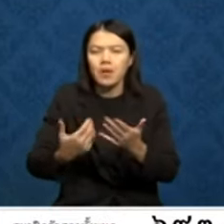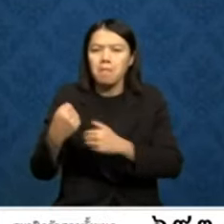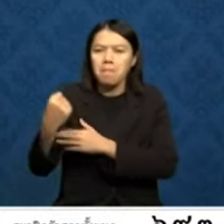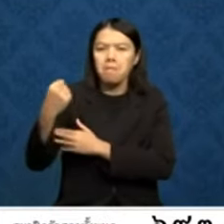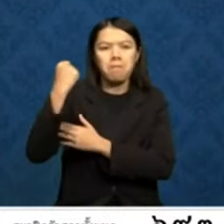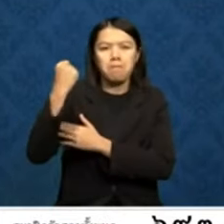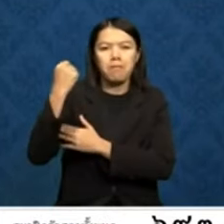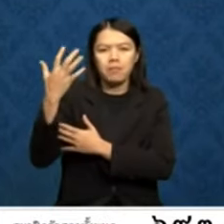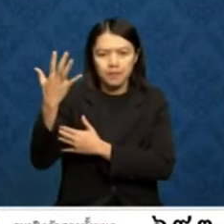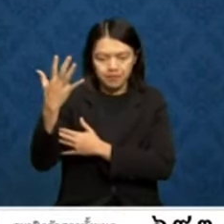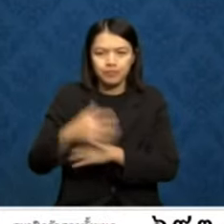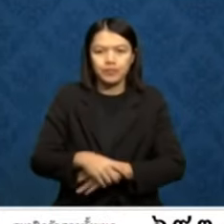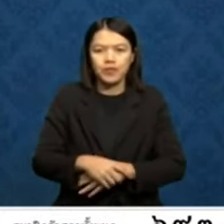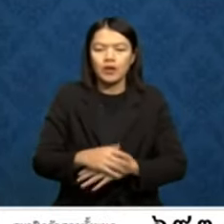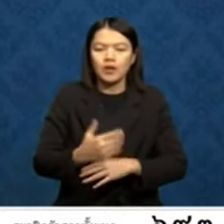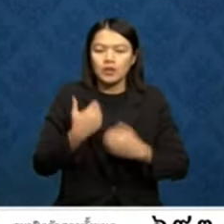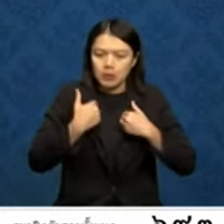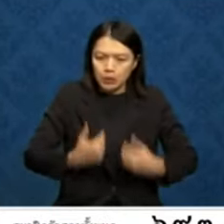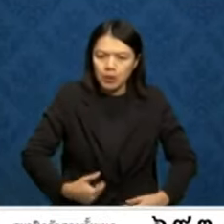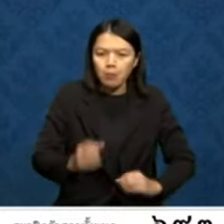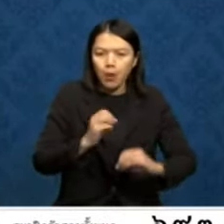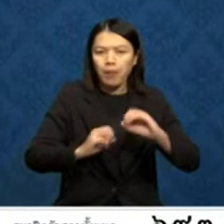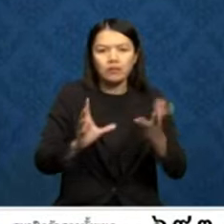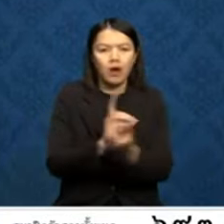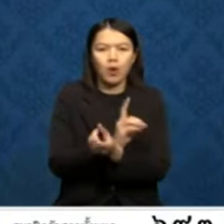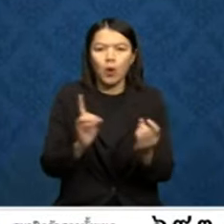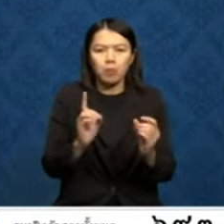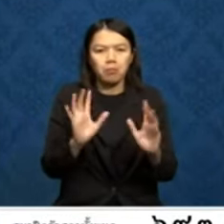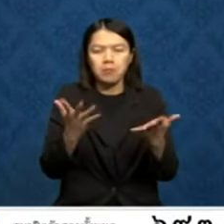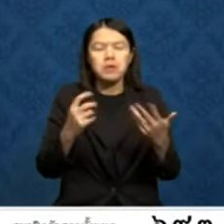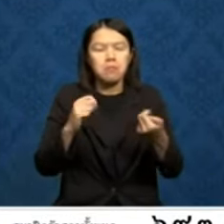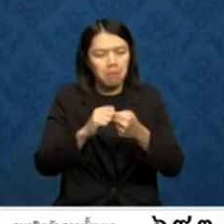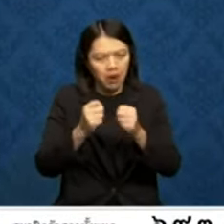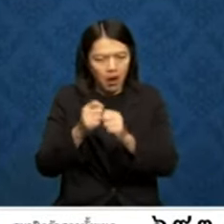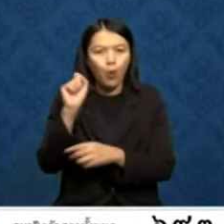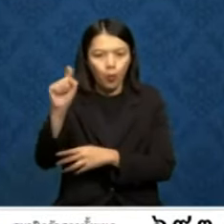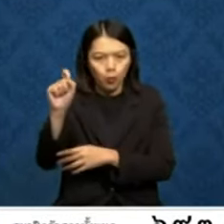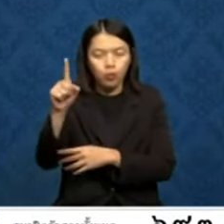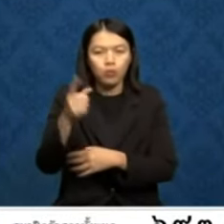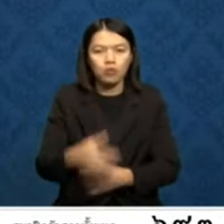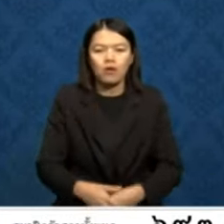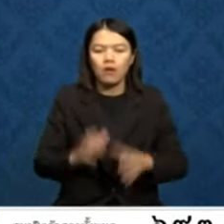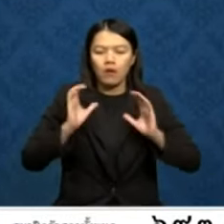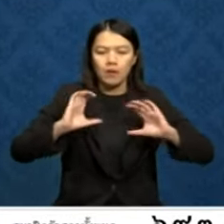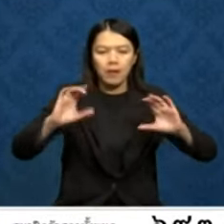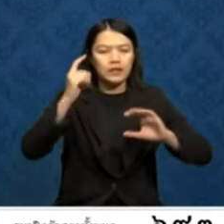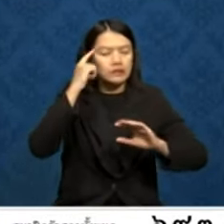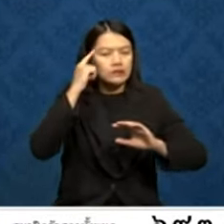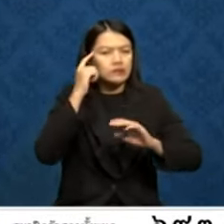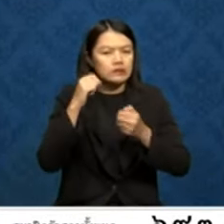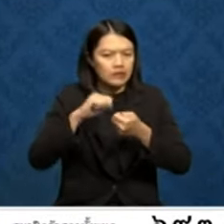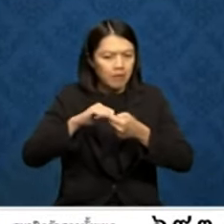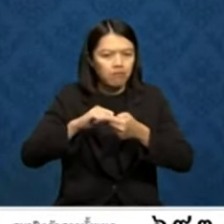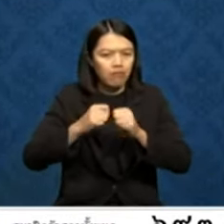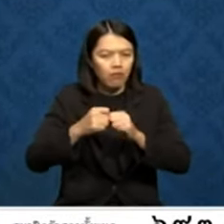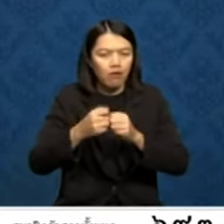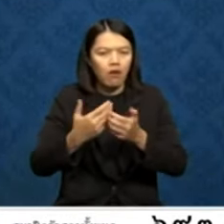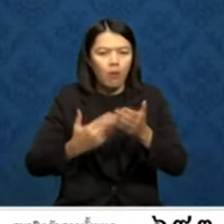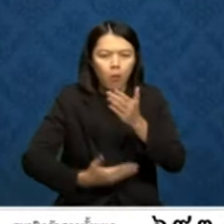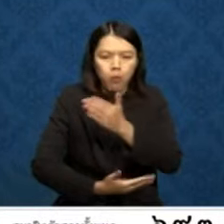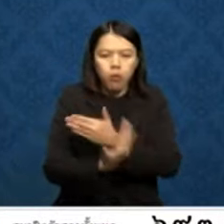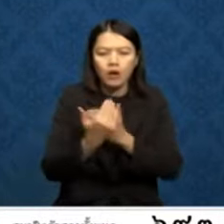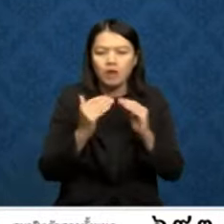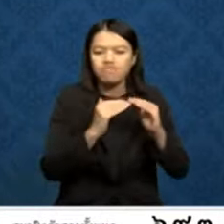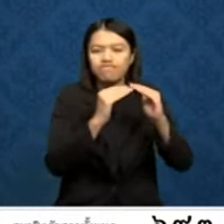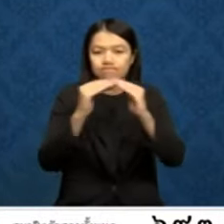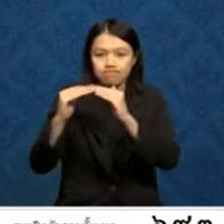งและปลอดภัยในสังคมคือปัญหาเร่งด่วนที่รัฐบาลจะต้องเร่งสร้างโอกาสและความเสม